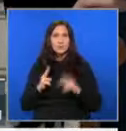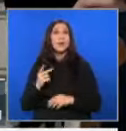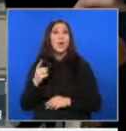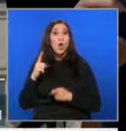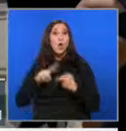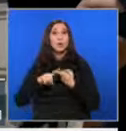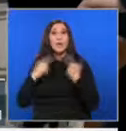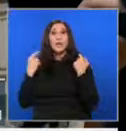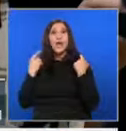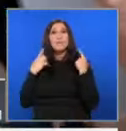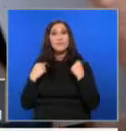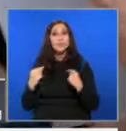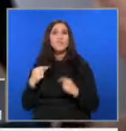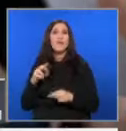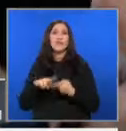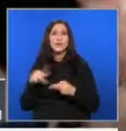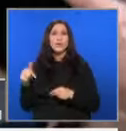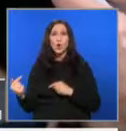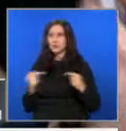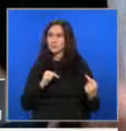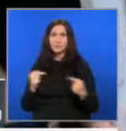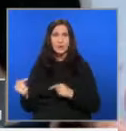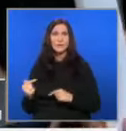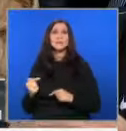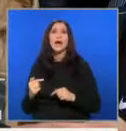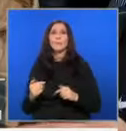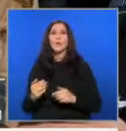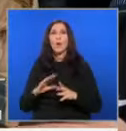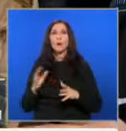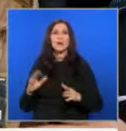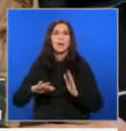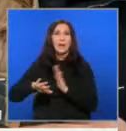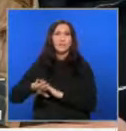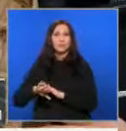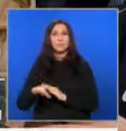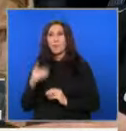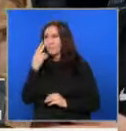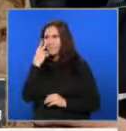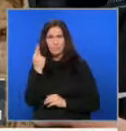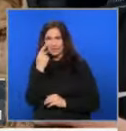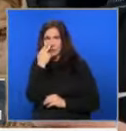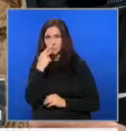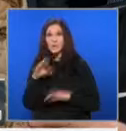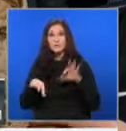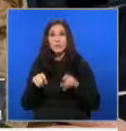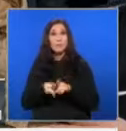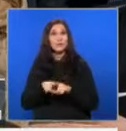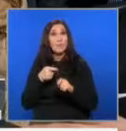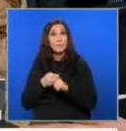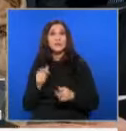взаимни обвинения за разделението в лявото. Излага първо избирателите си, като направи сглобка с ГЕРБ в